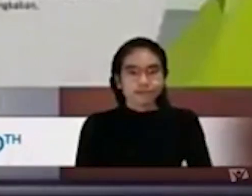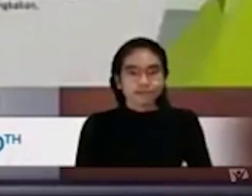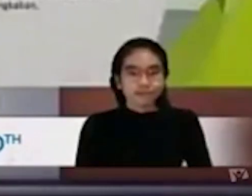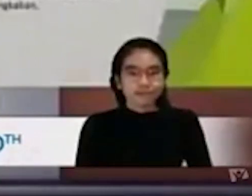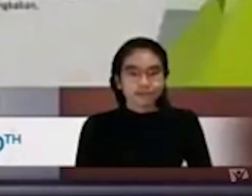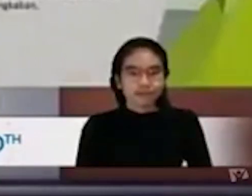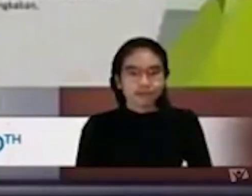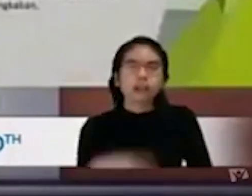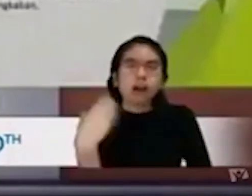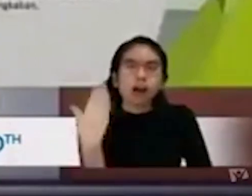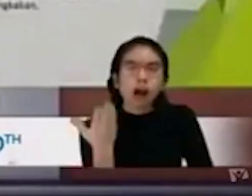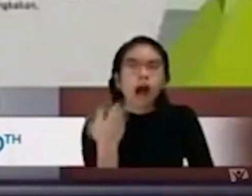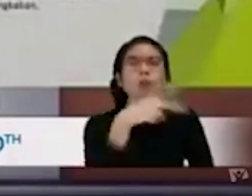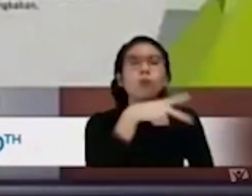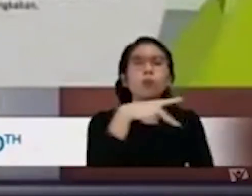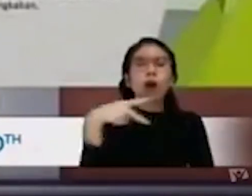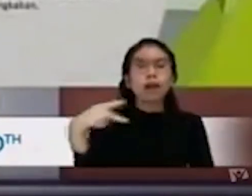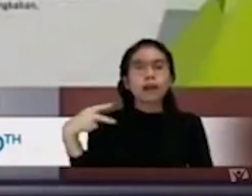garam dunia.